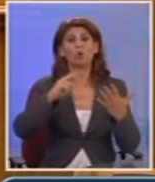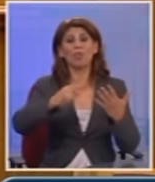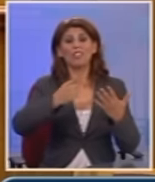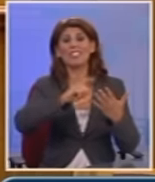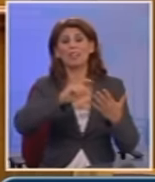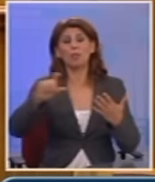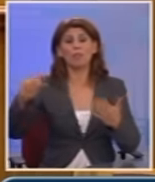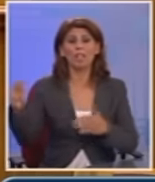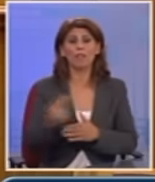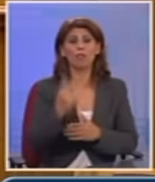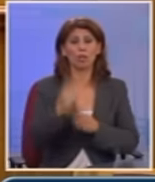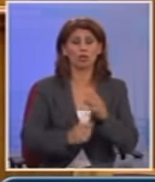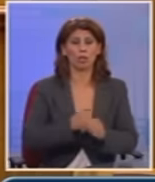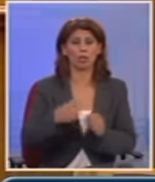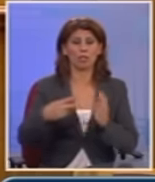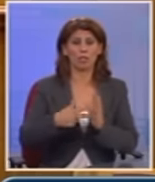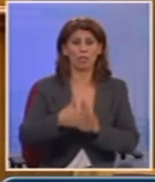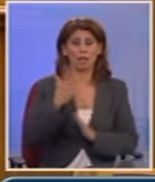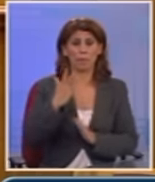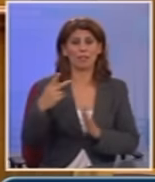ευρώ για τα έτη